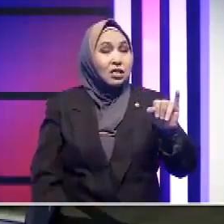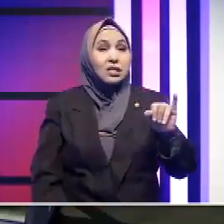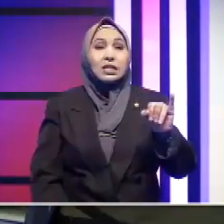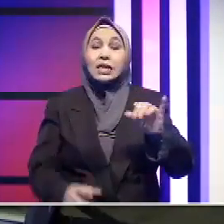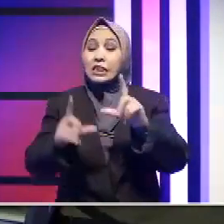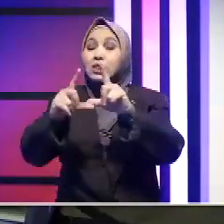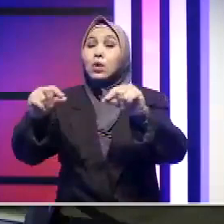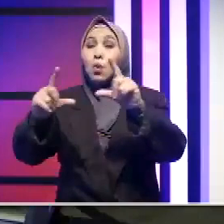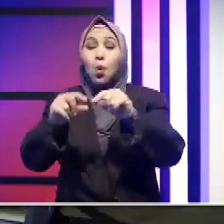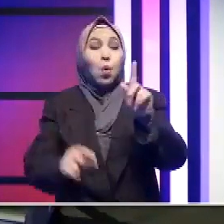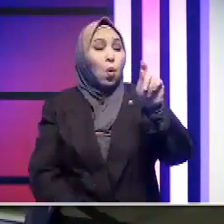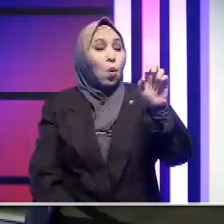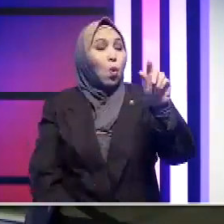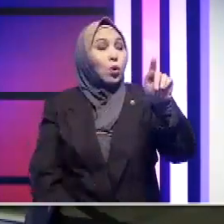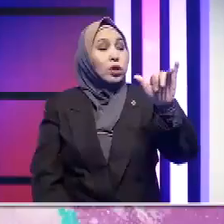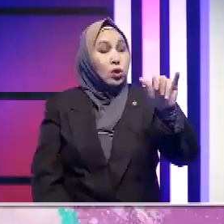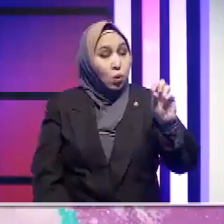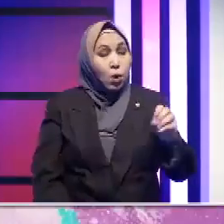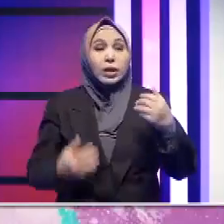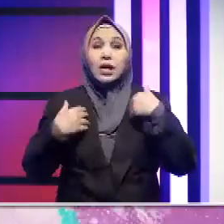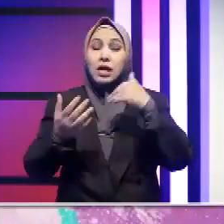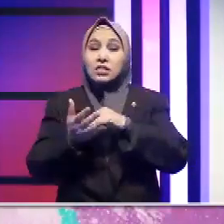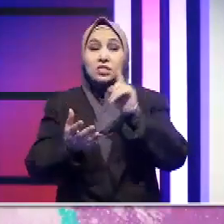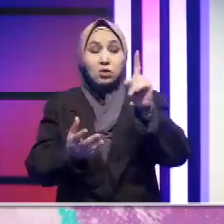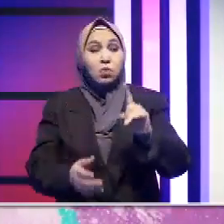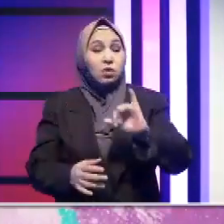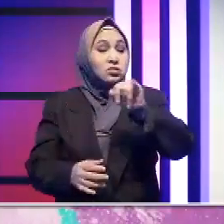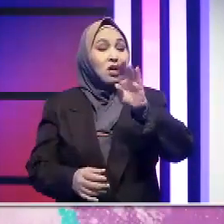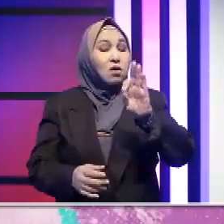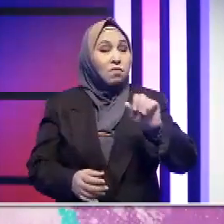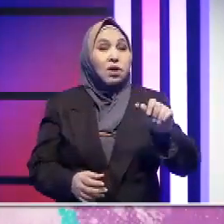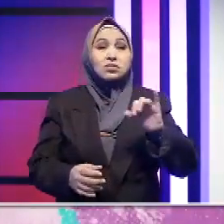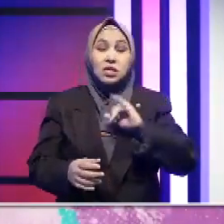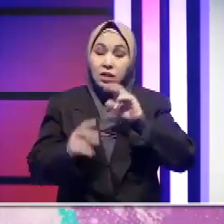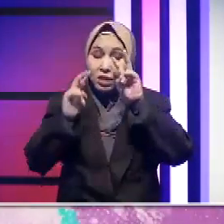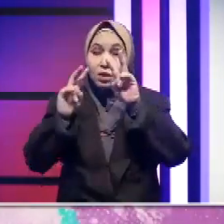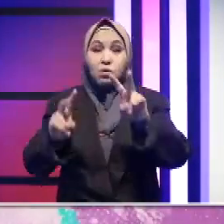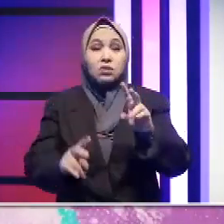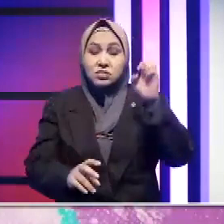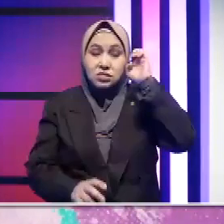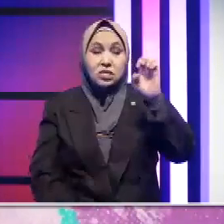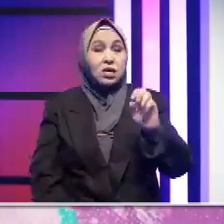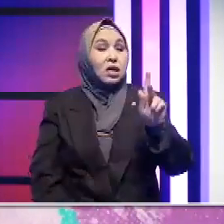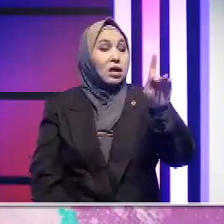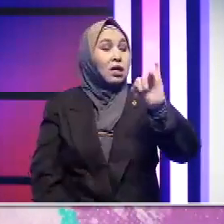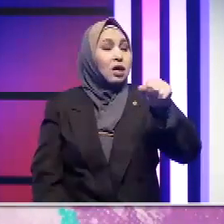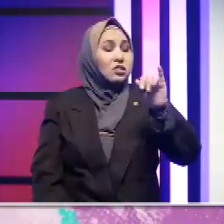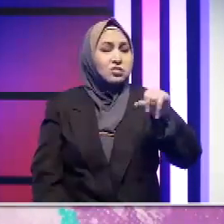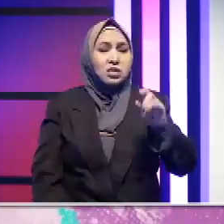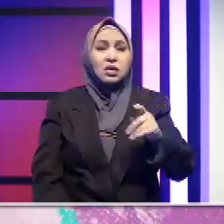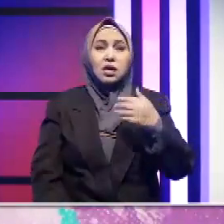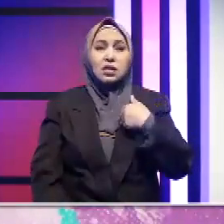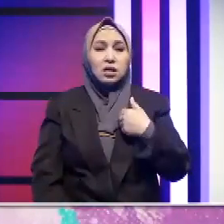Tokyo seandainya Subhanallah ada satu lagi gambarnya saya pastikan PC Kezia dekat